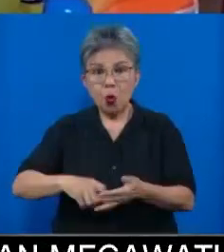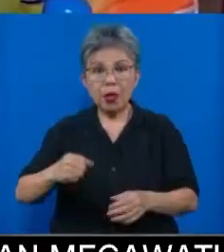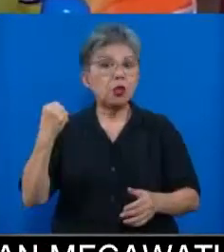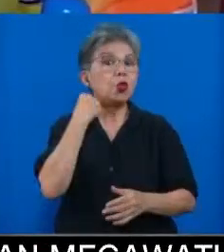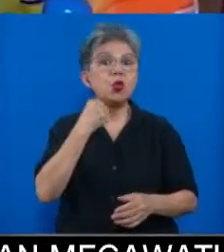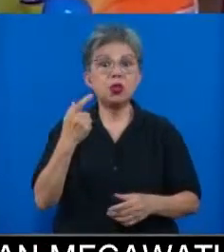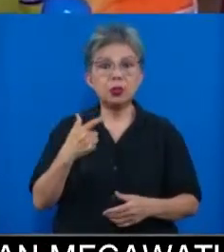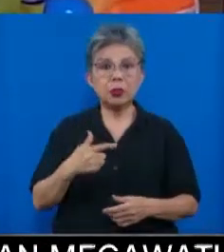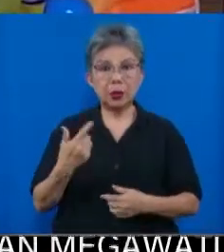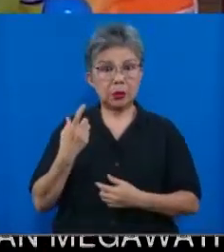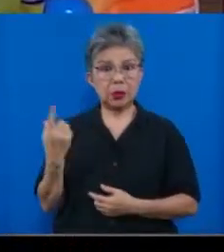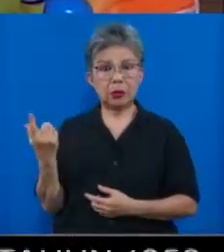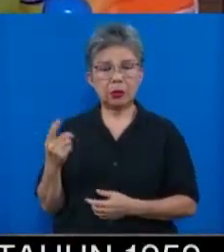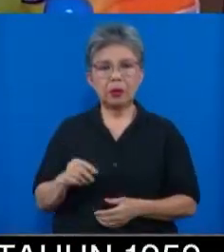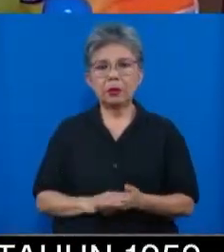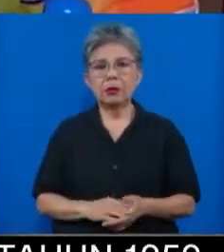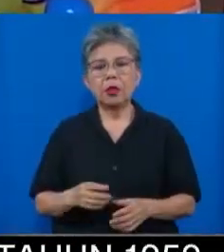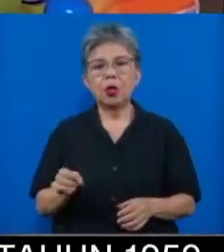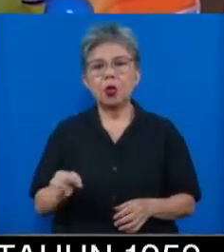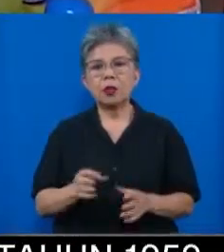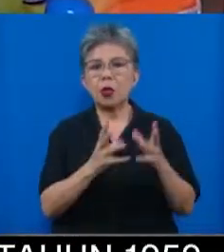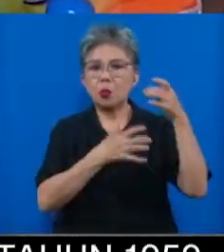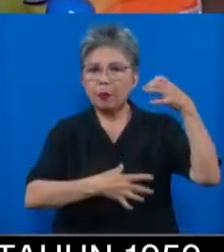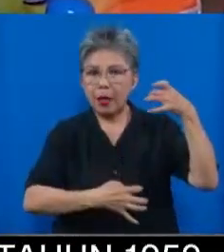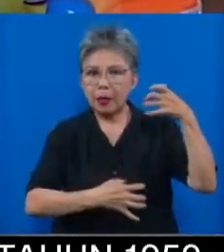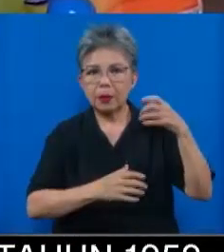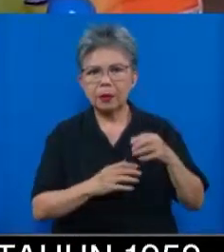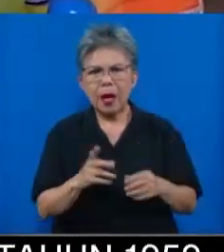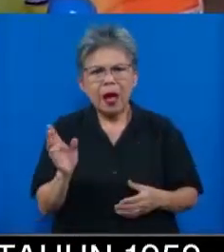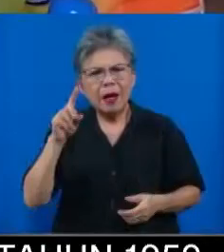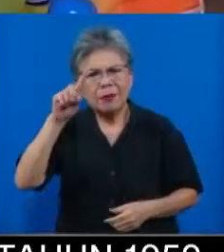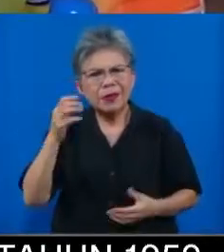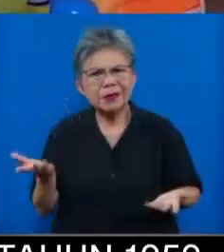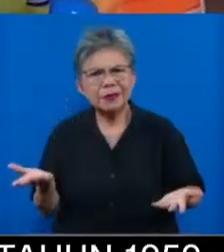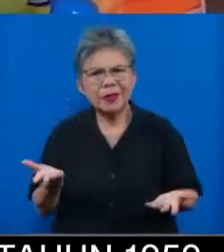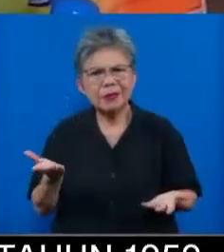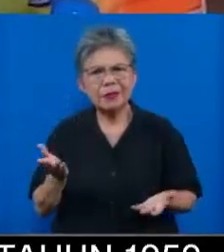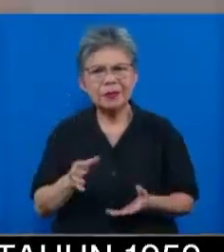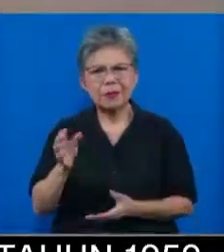kelas 12 SMA Negeri 9, Kota Kupang. Mereka begitu bangga kalau mereka sudah berani